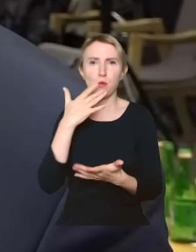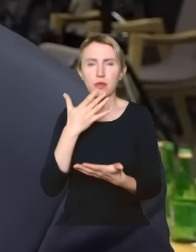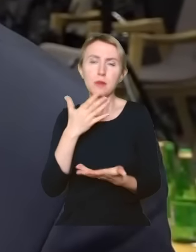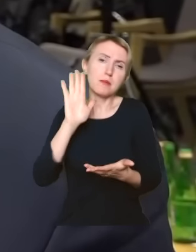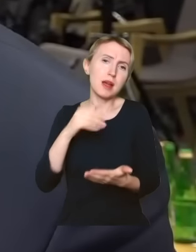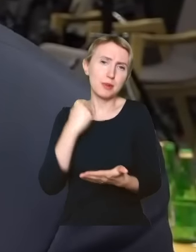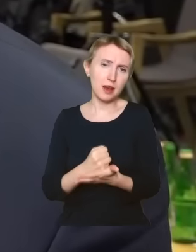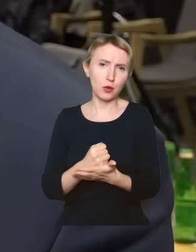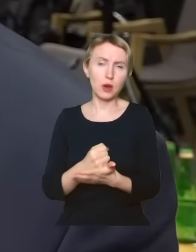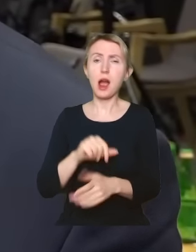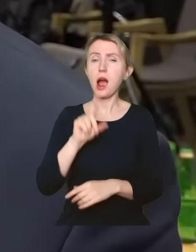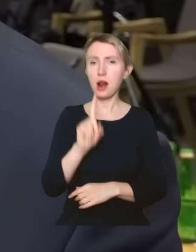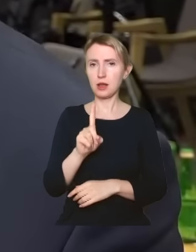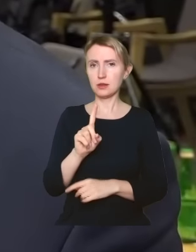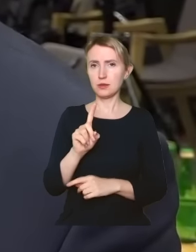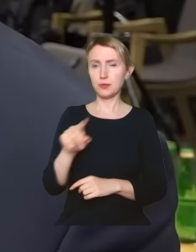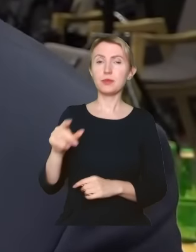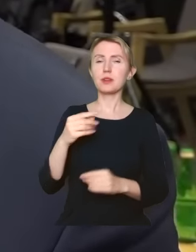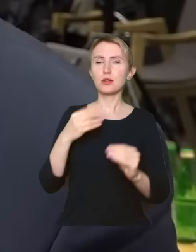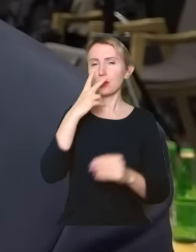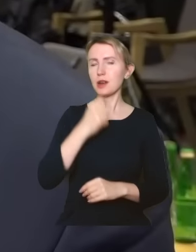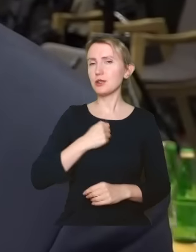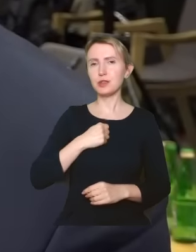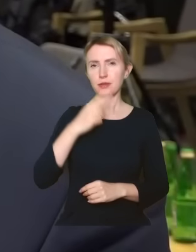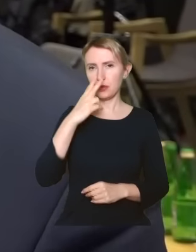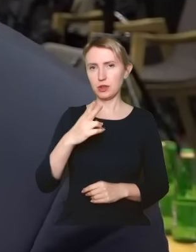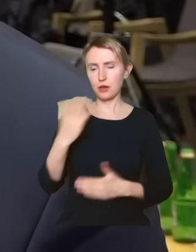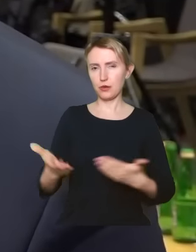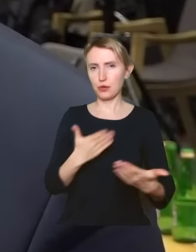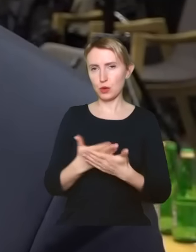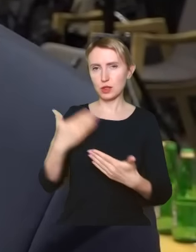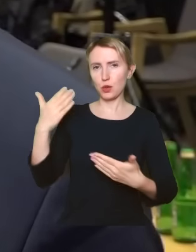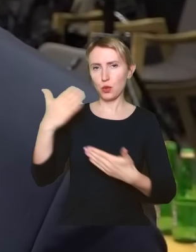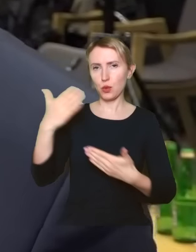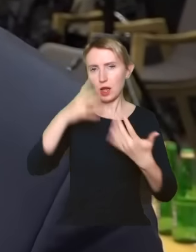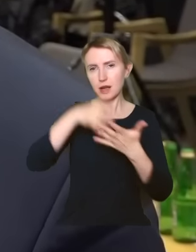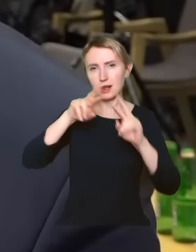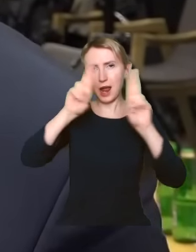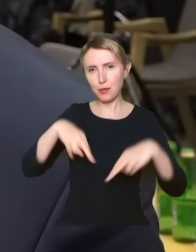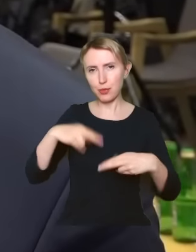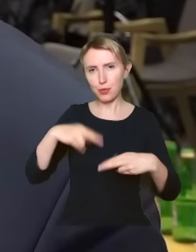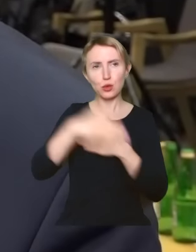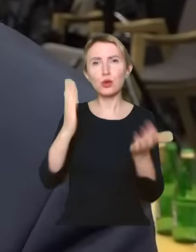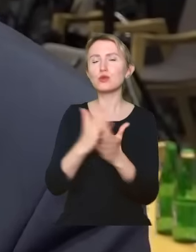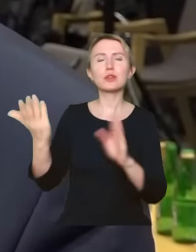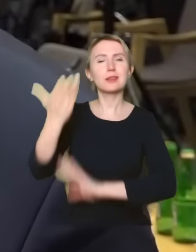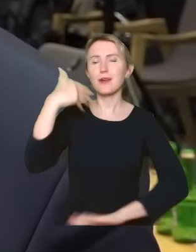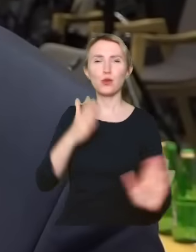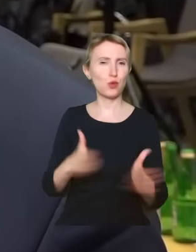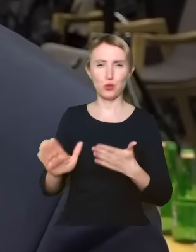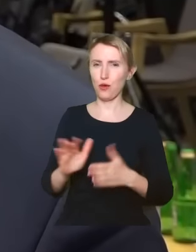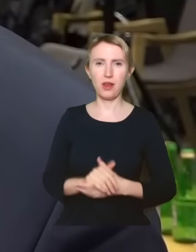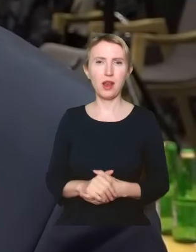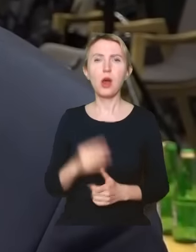tego prawo. Natomiast coraz bardziej wyraźnie widać, że wnioski końcowe i raport końcowy już dawno zostały napisane. Oni robią